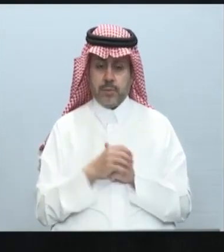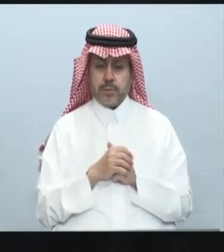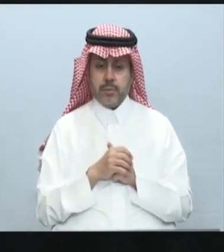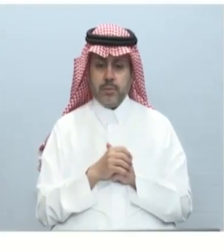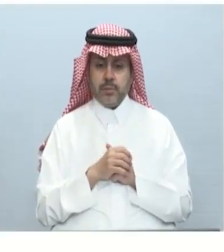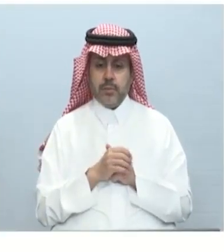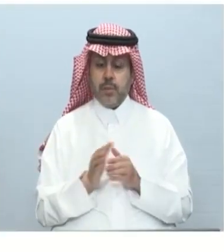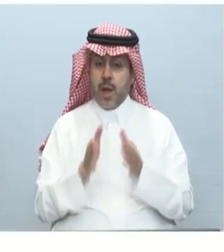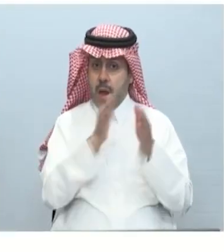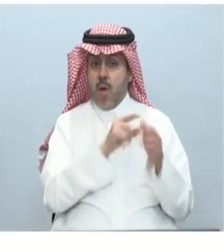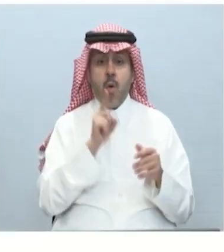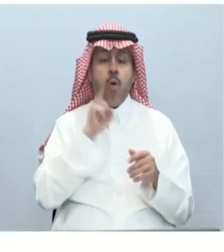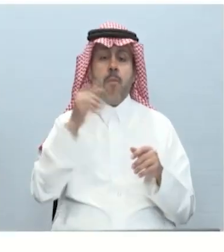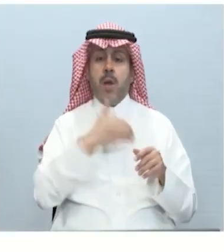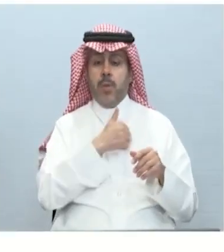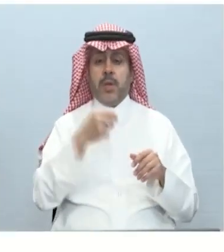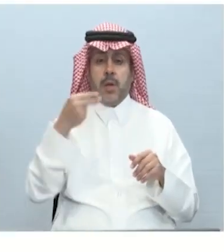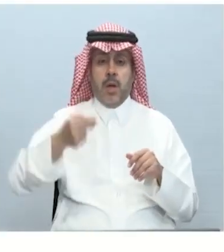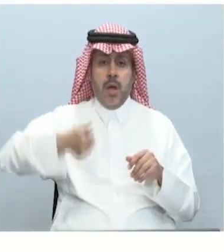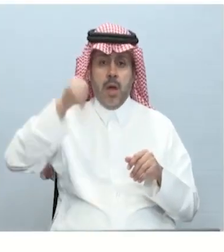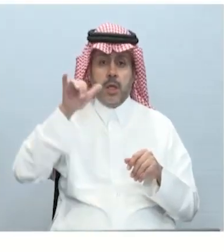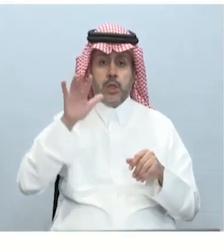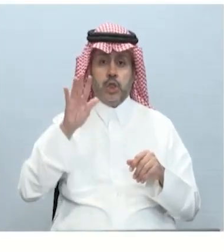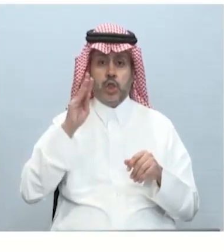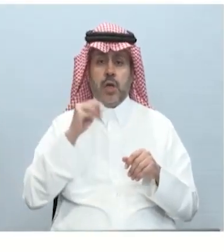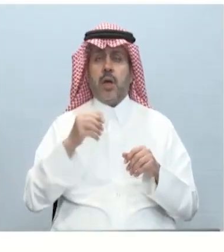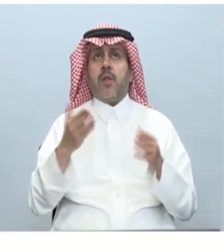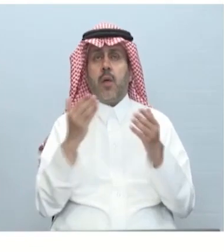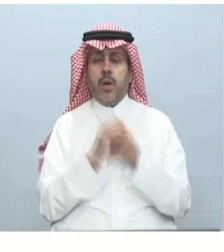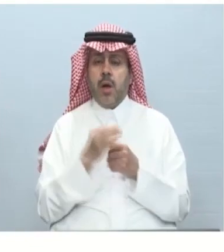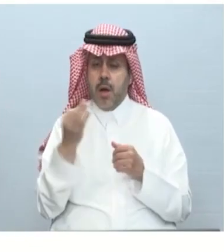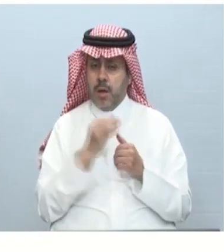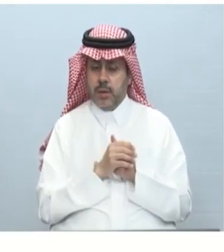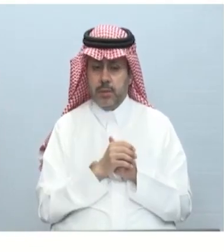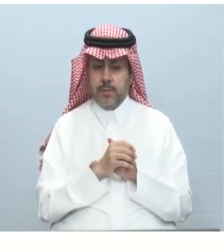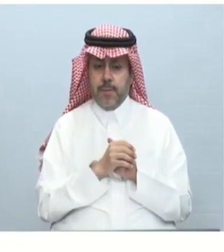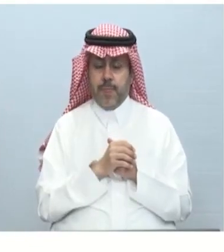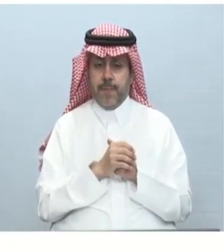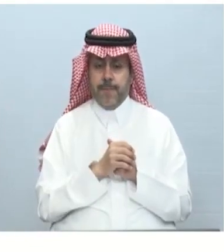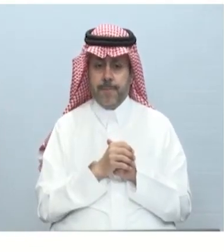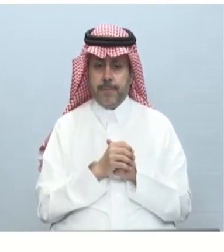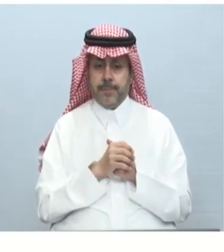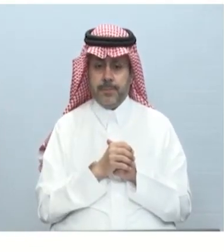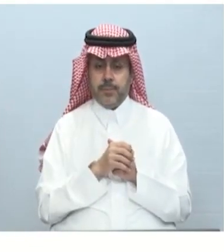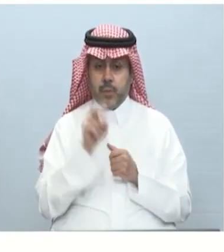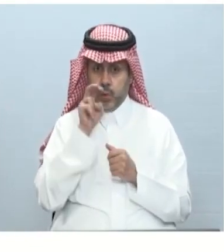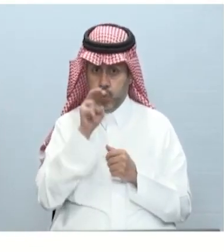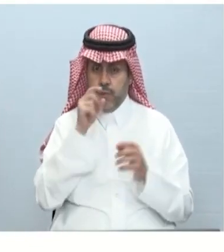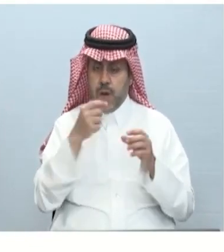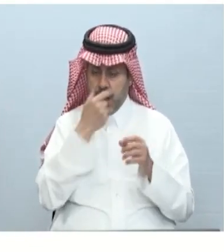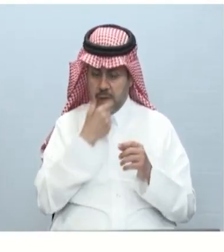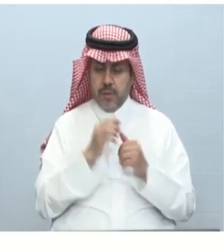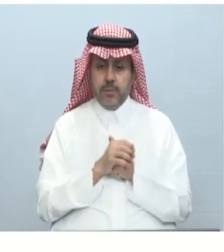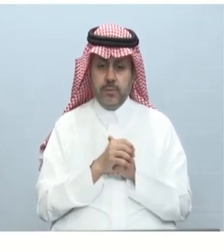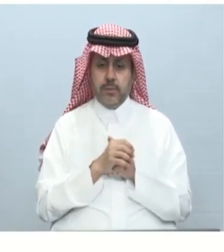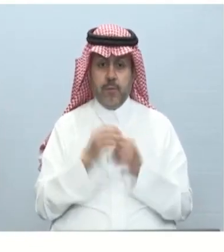عن ام المؤمنين عائشه رضي الله عنها قالت تاملوا هذا الحديث ليبين لنا ما قلناه قبل قليل فان هذه